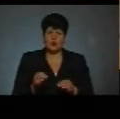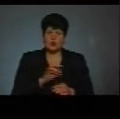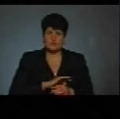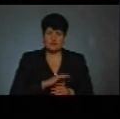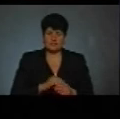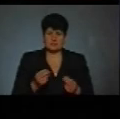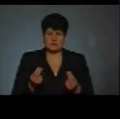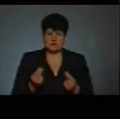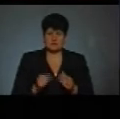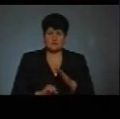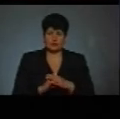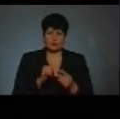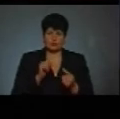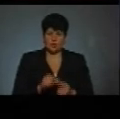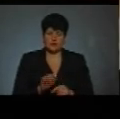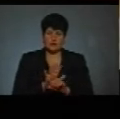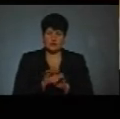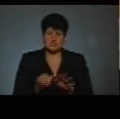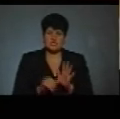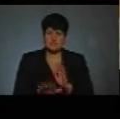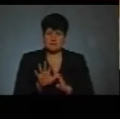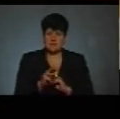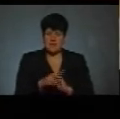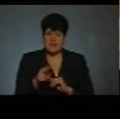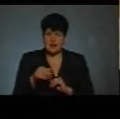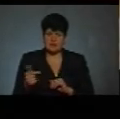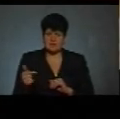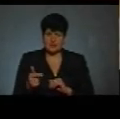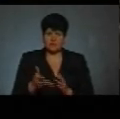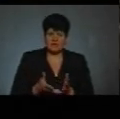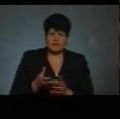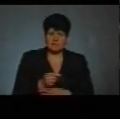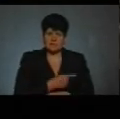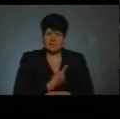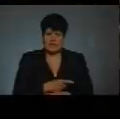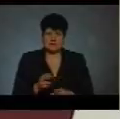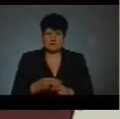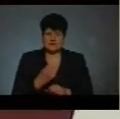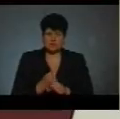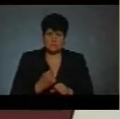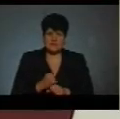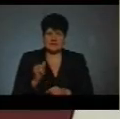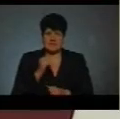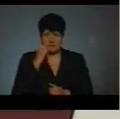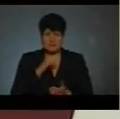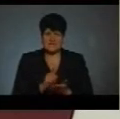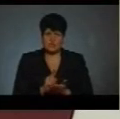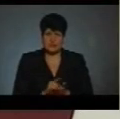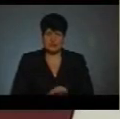протидії коронавірусу. 65 мільярдів гривень підуть, зокрема, на виплати медикам, безробітним та пенсіонерам.